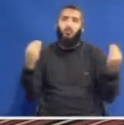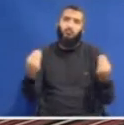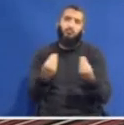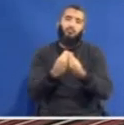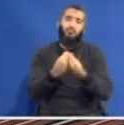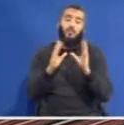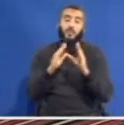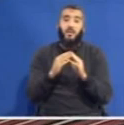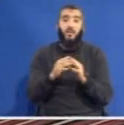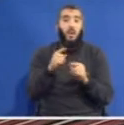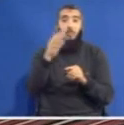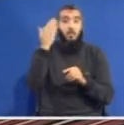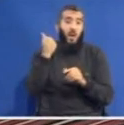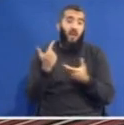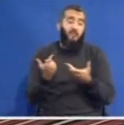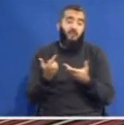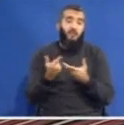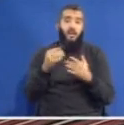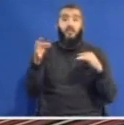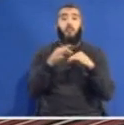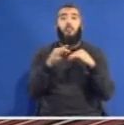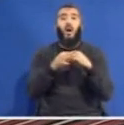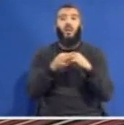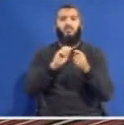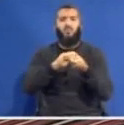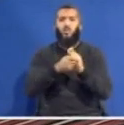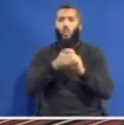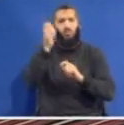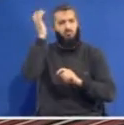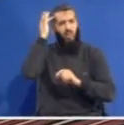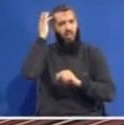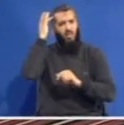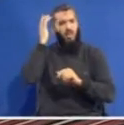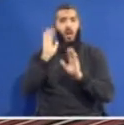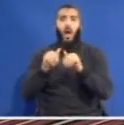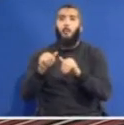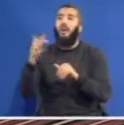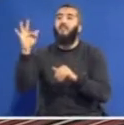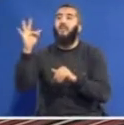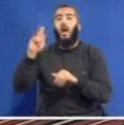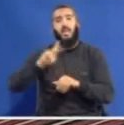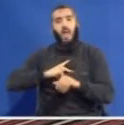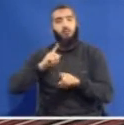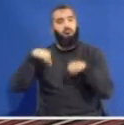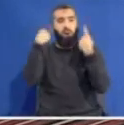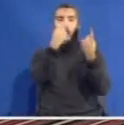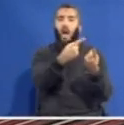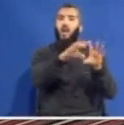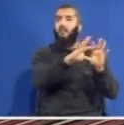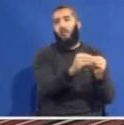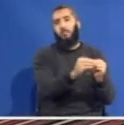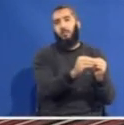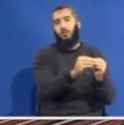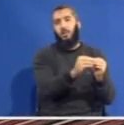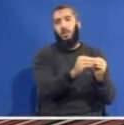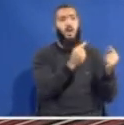اعلم واش قالوا له الدار. ايوه ايوه من بعد راح لي خويا طلع لي خويا كي راح خويا هضر معاهم قالت له